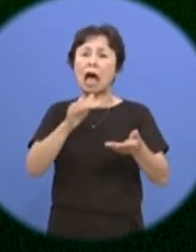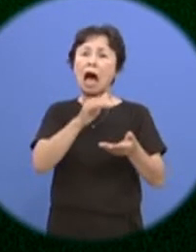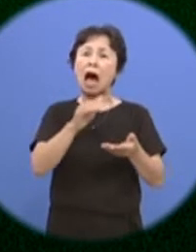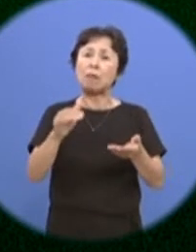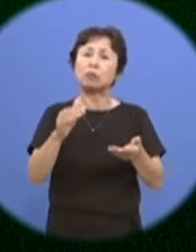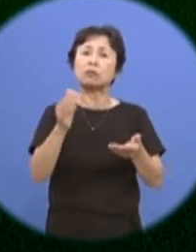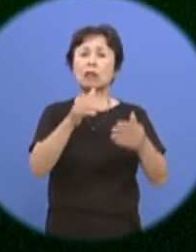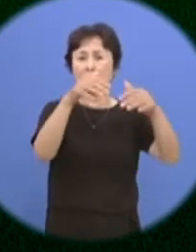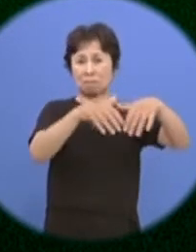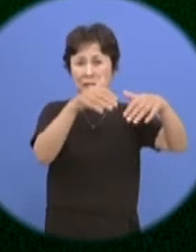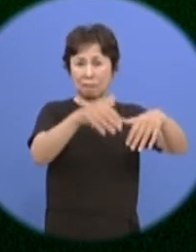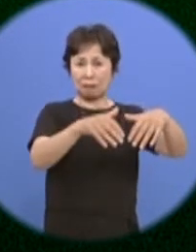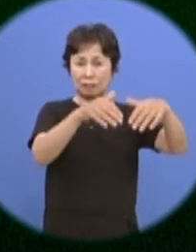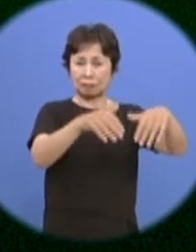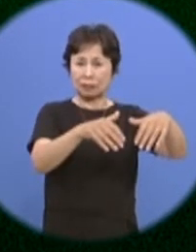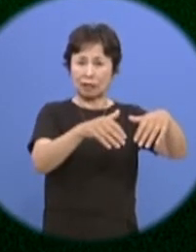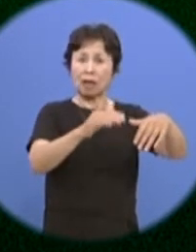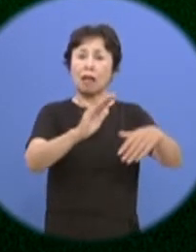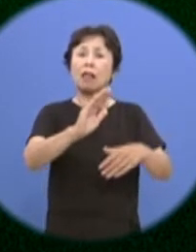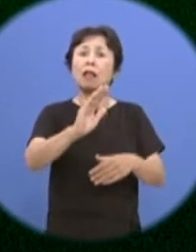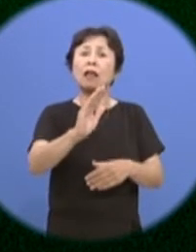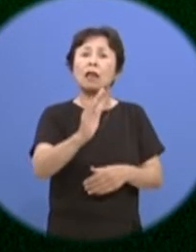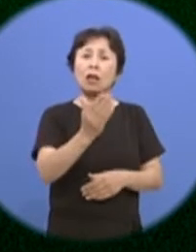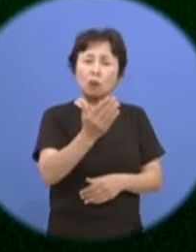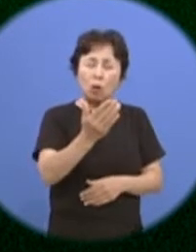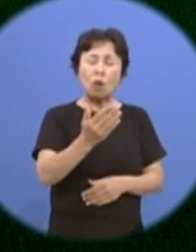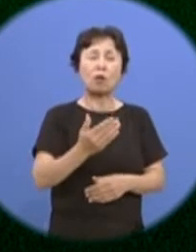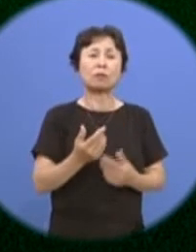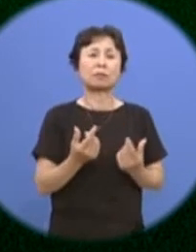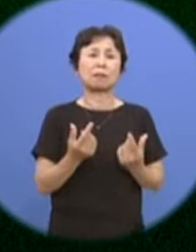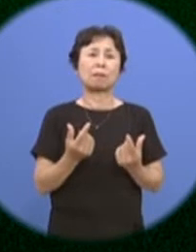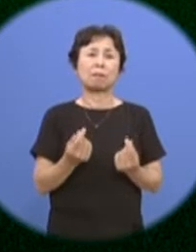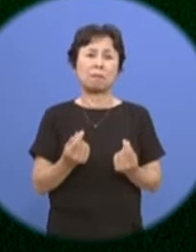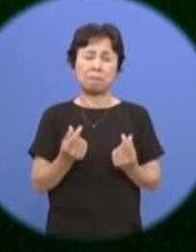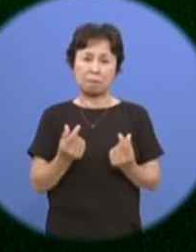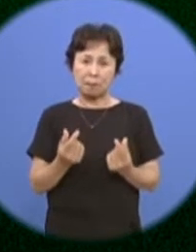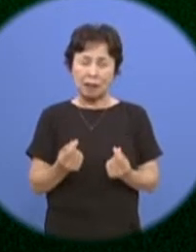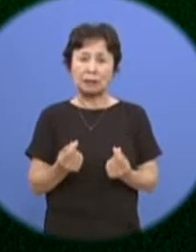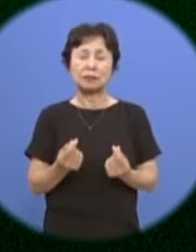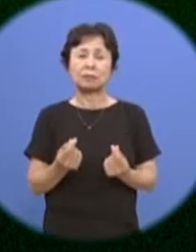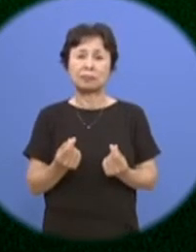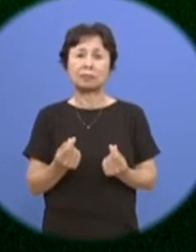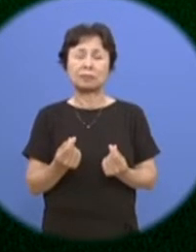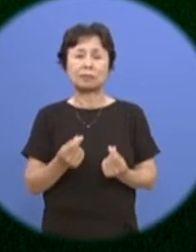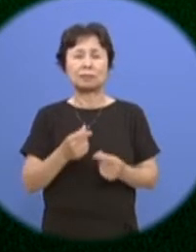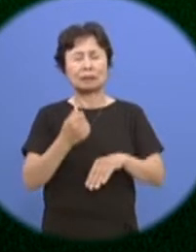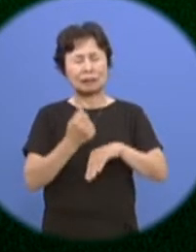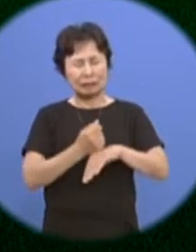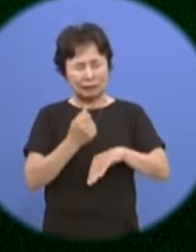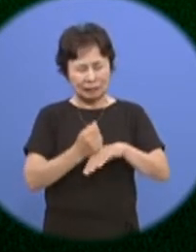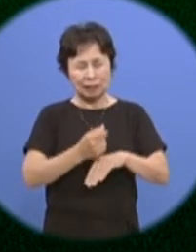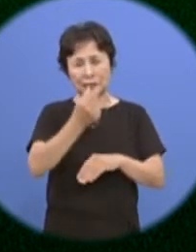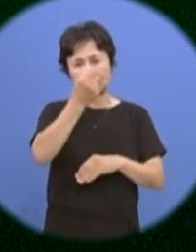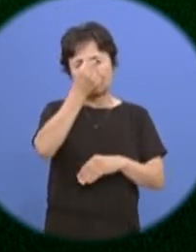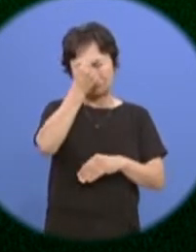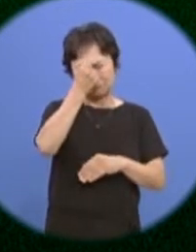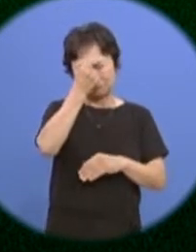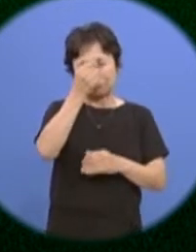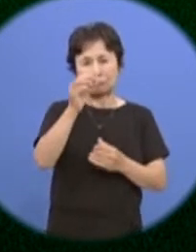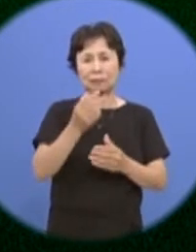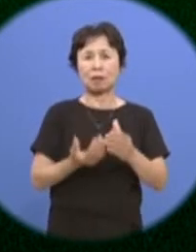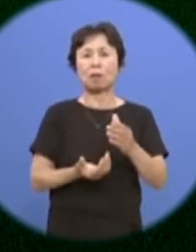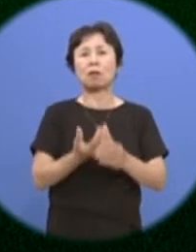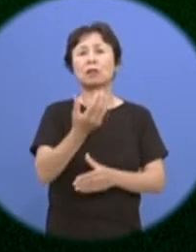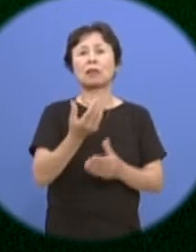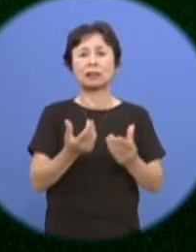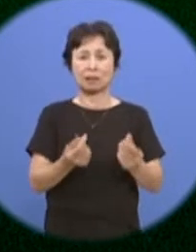から、はい、そんなにものすごいことになったわけではないんですけれども、それでも大変な被害が出たんですよ、はい、で特